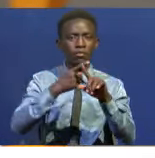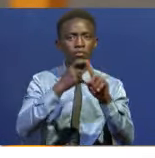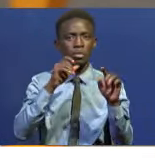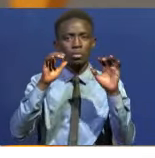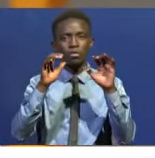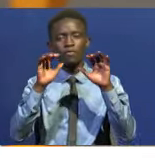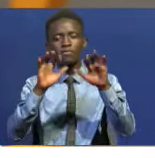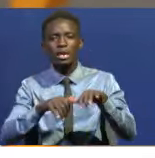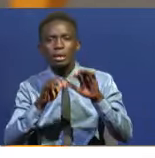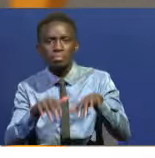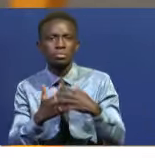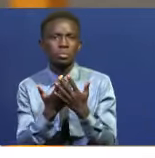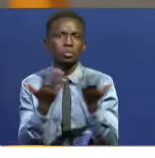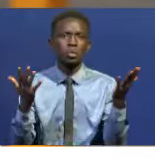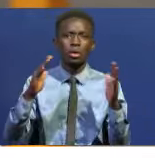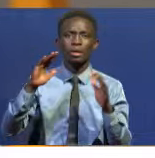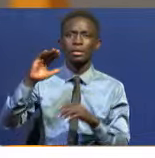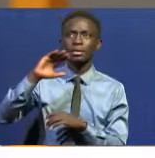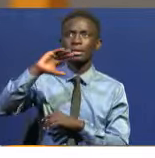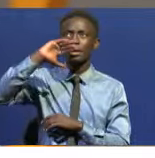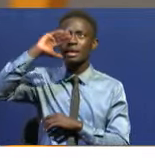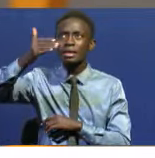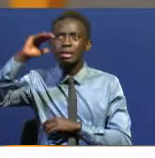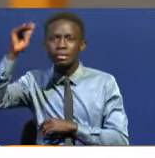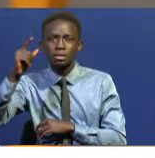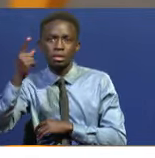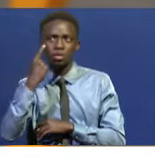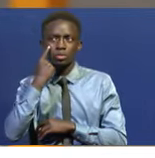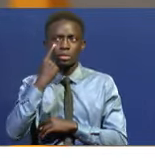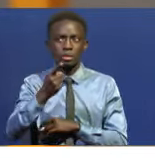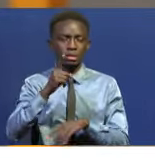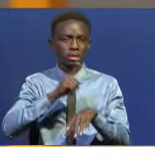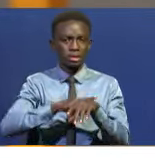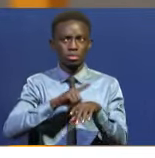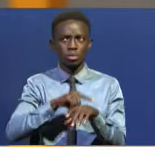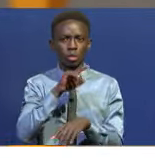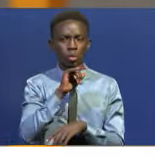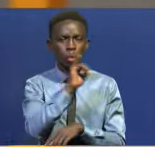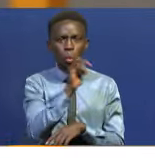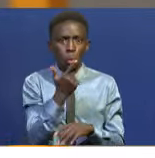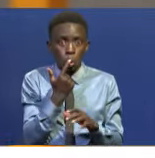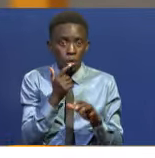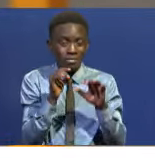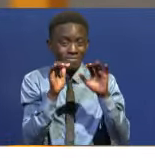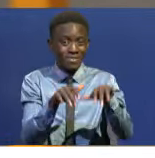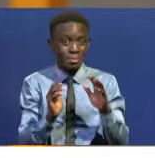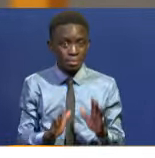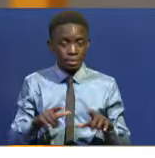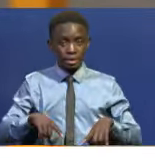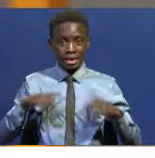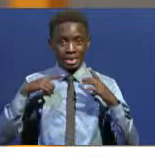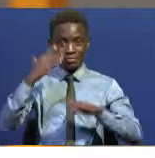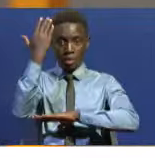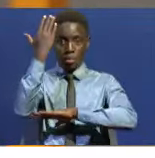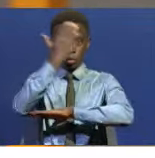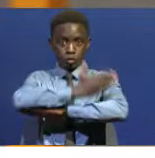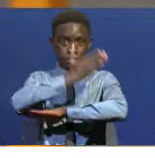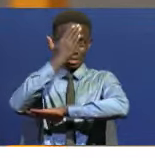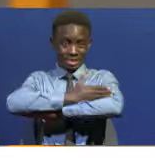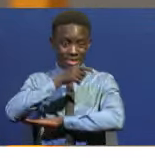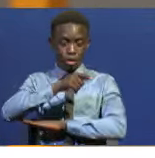wafugaji wako. Tunaona sana sana katika wafugaji ambao wanaishi katika sehemu za mipaka na sehemu hizi za